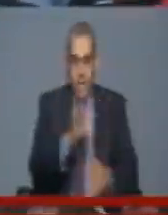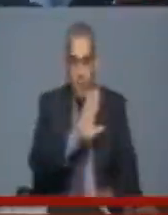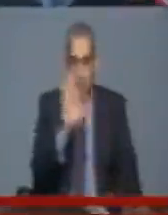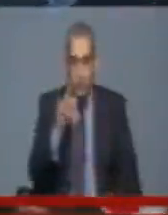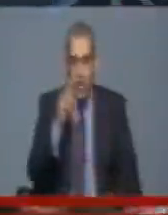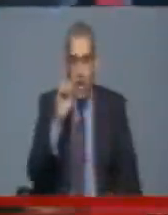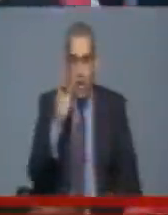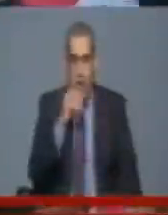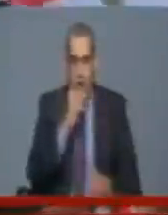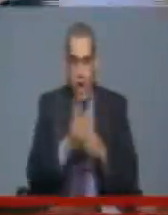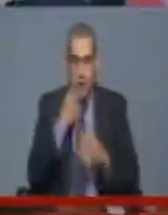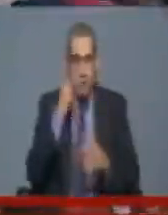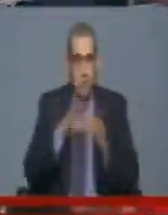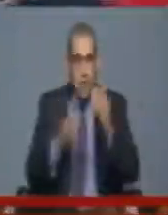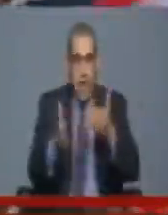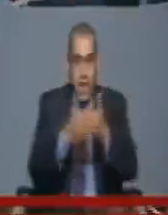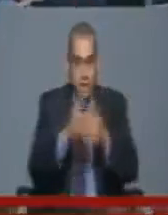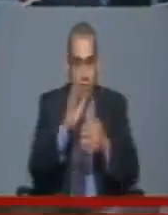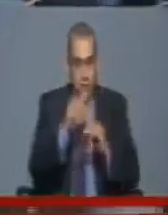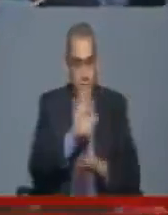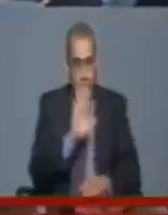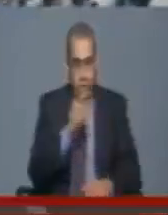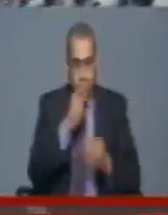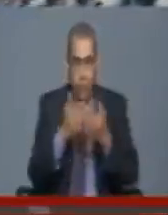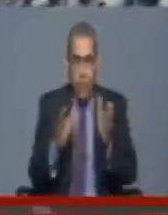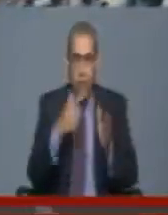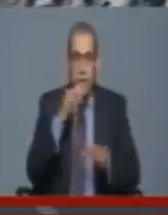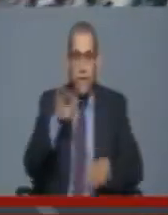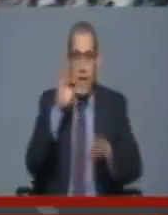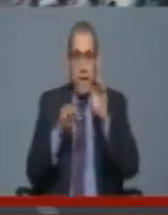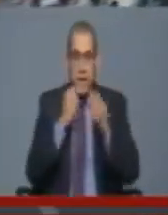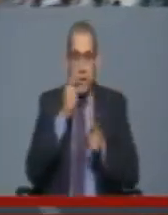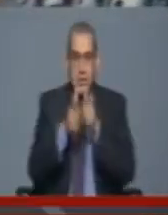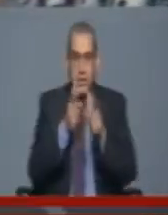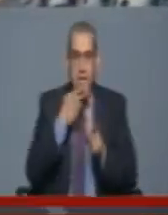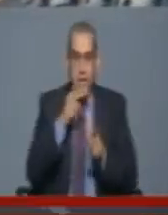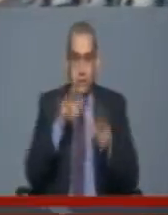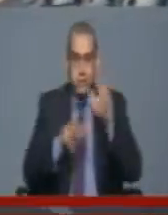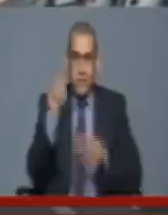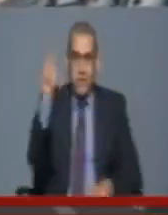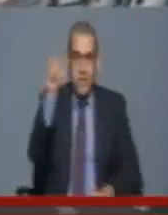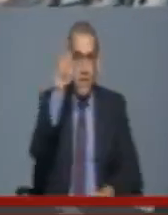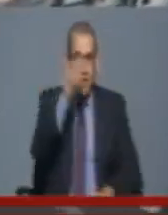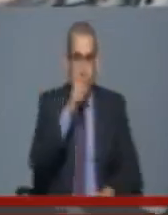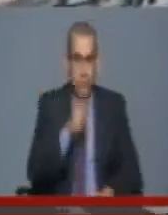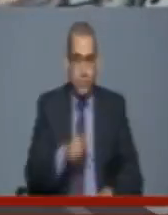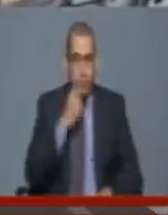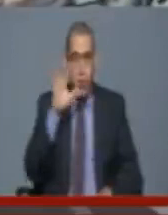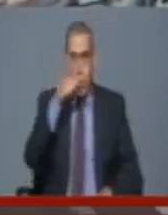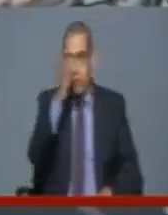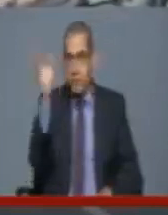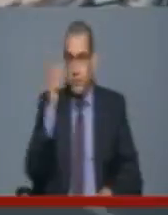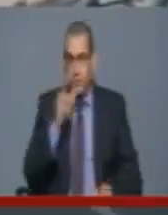وجه أحد، لأن كان هناك بعض من التضليل من وسائل الإعلام الغربية، ولكن